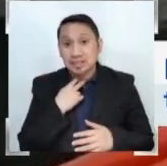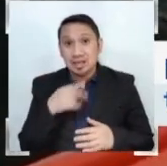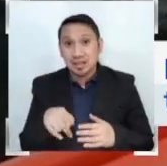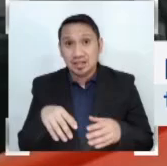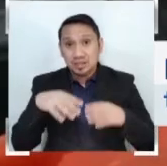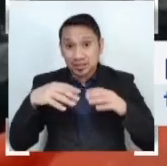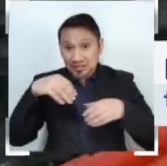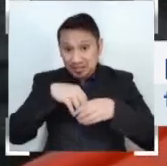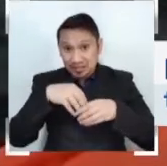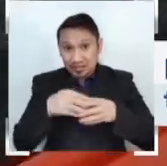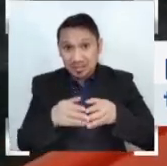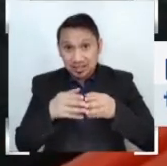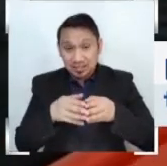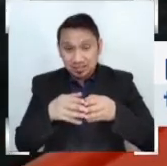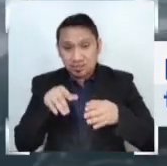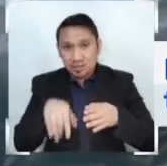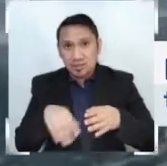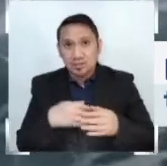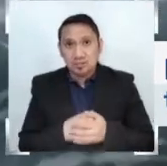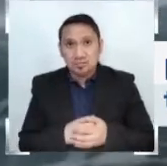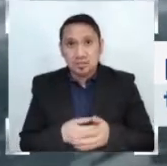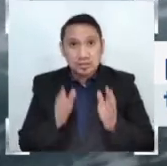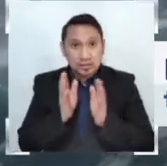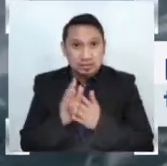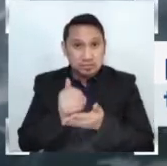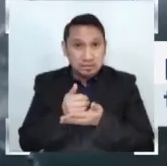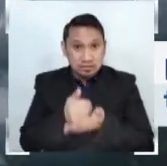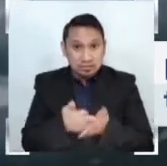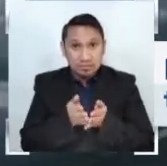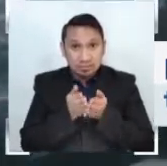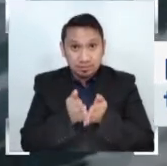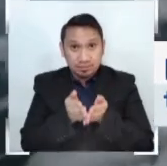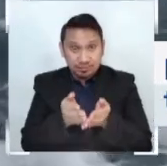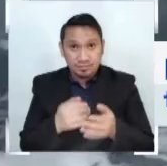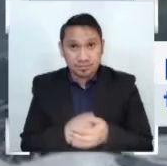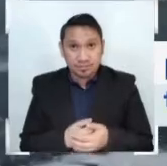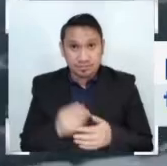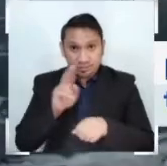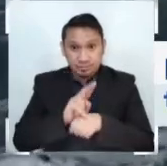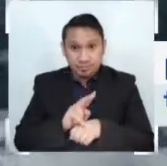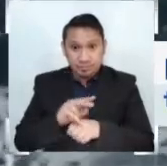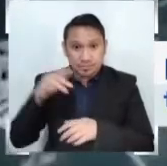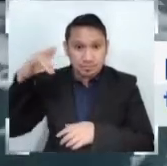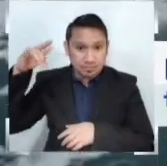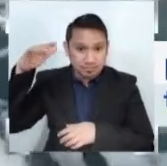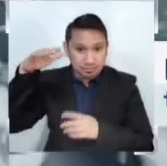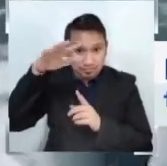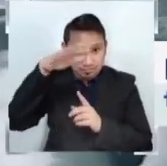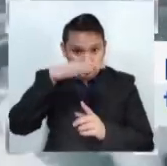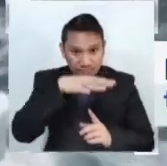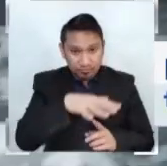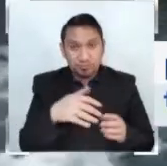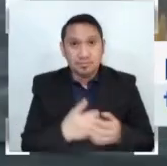mga otoridad, gabi ng Lunes, nagpasaklolo ang lulan ng sailboat. Gumamit sila ng helicopter para mahanap ito. Kinatok naman